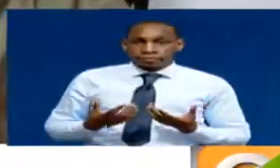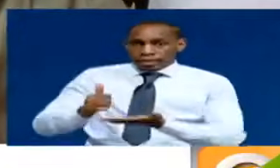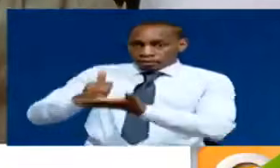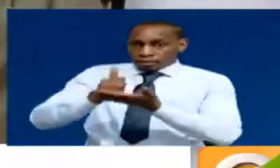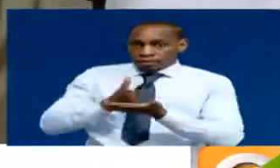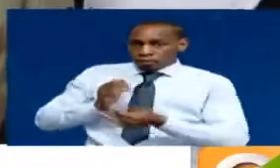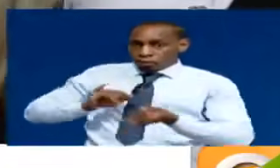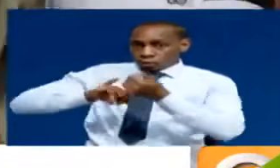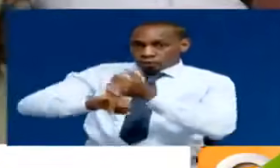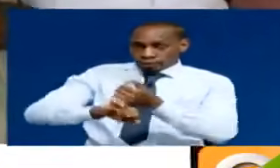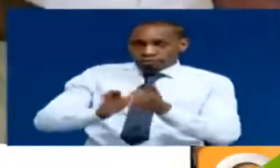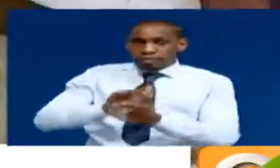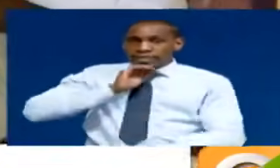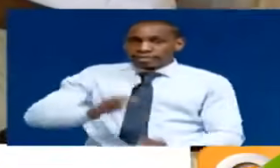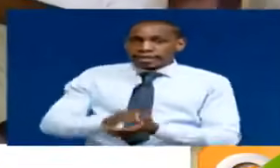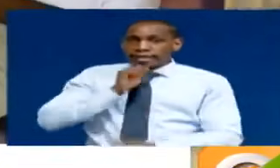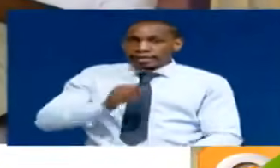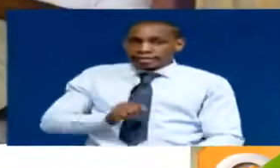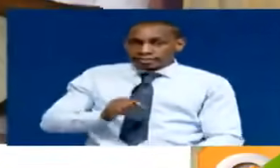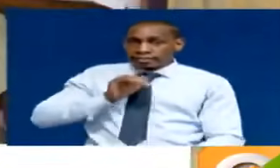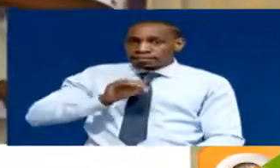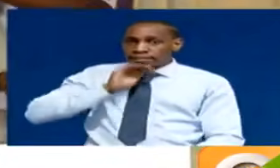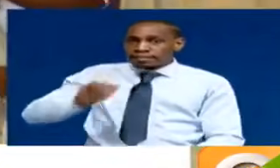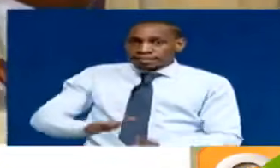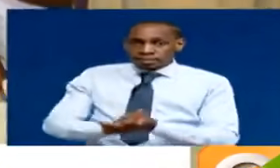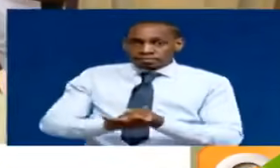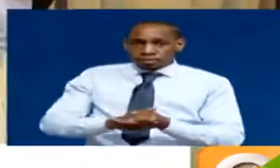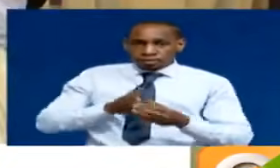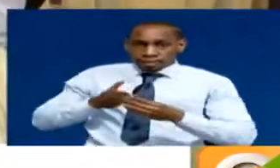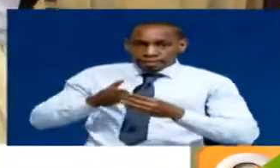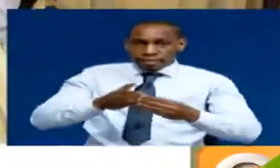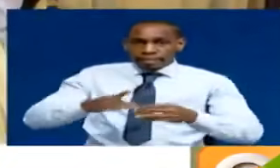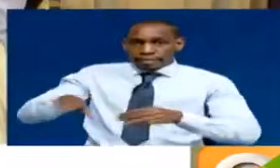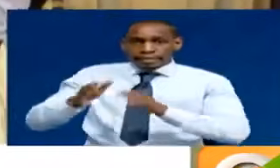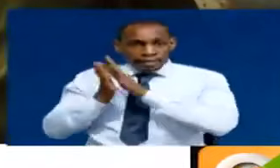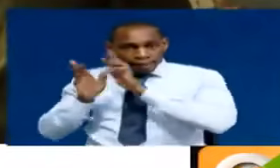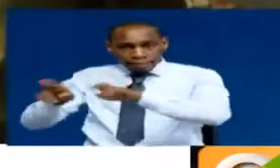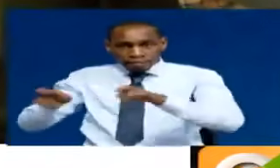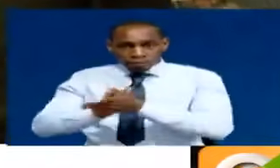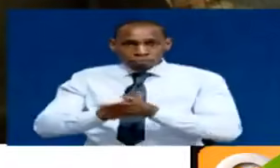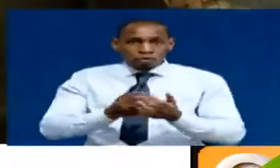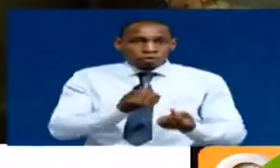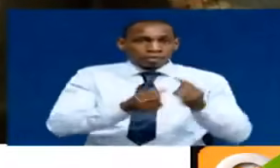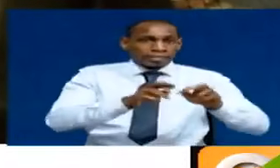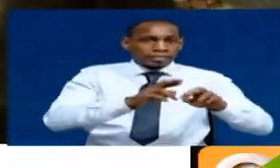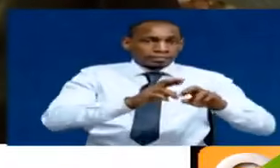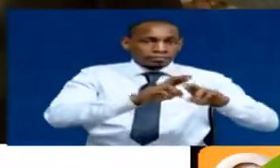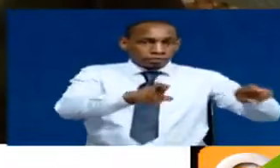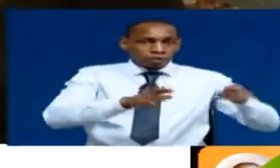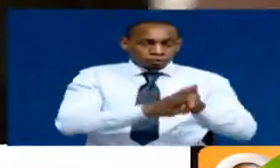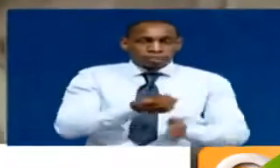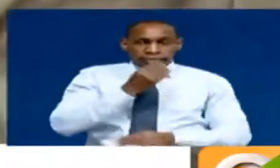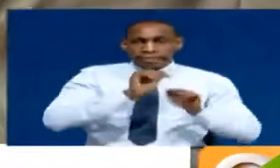Anasaidiwa na mkewe, mwanawe na mjukuu wake kutembea kutoka chumba cha kulala hadi sebuleni kwa chamcha. Familia